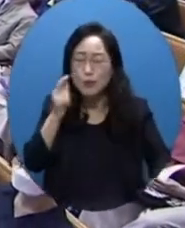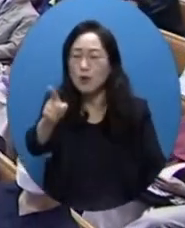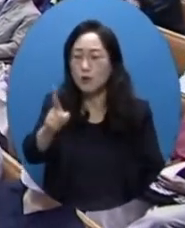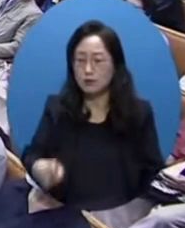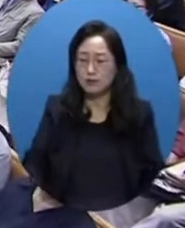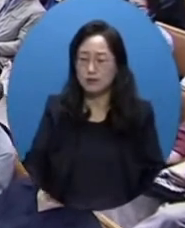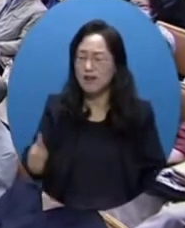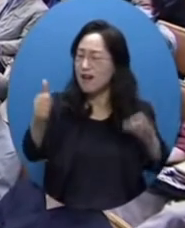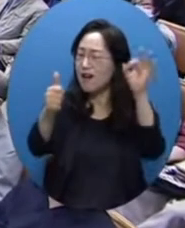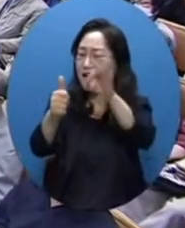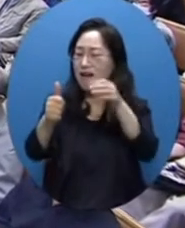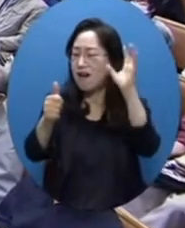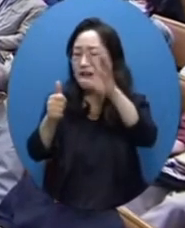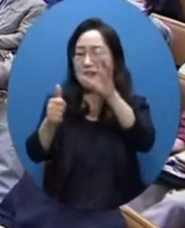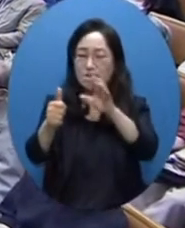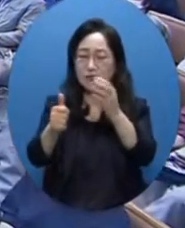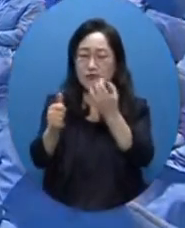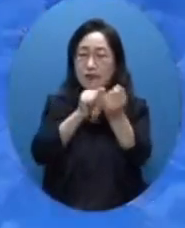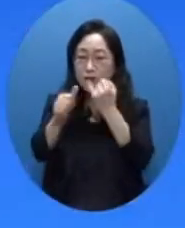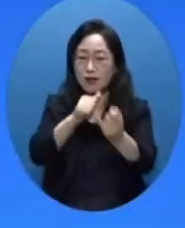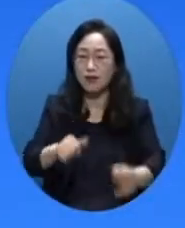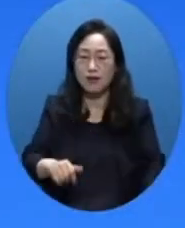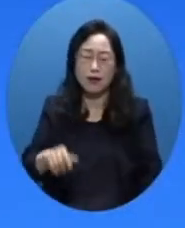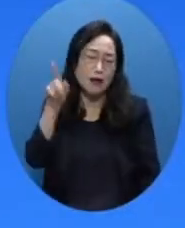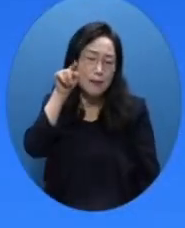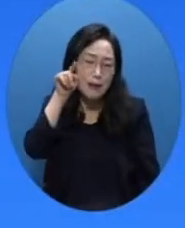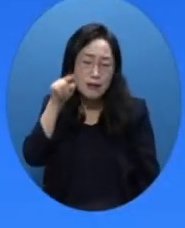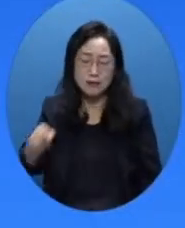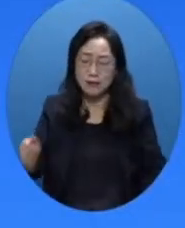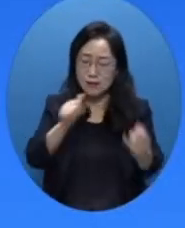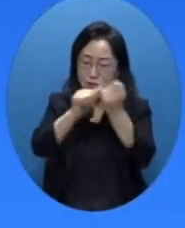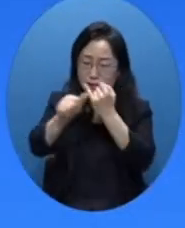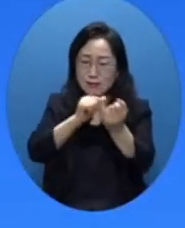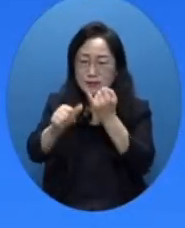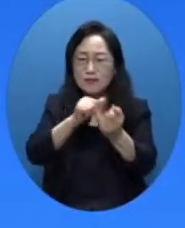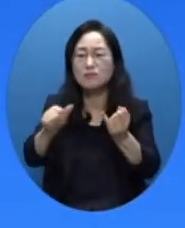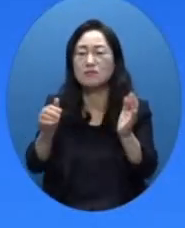지르고 싸웠습니다. 하루가 멀다고 크게 싸웠습니다.